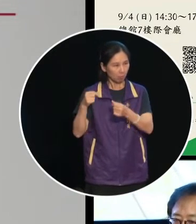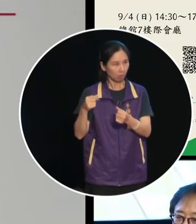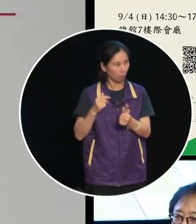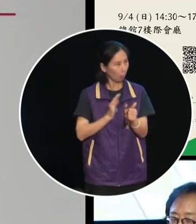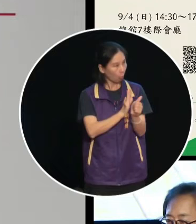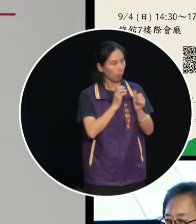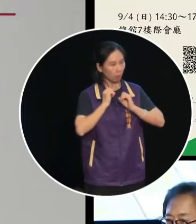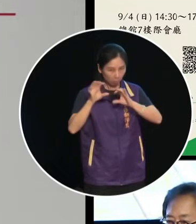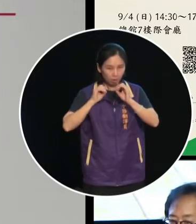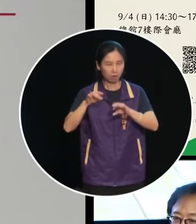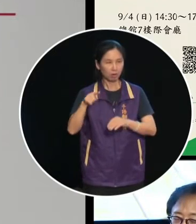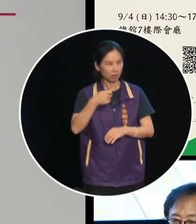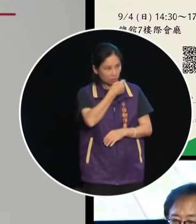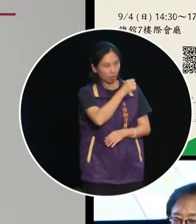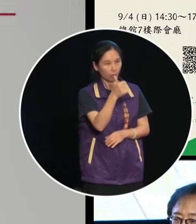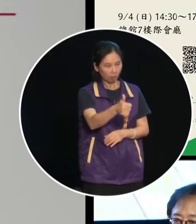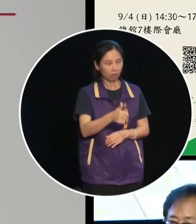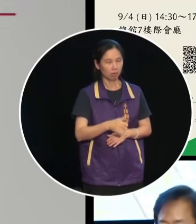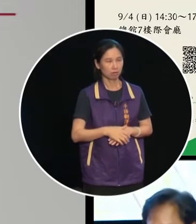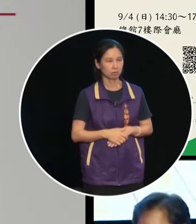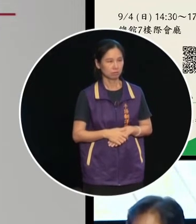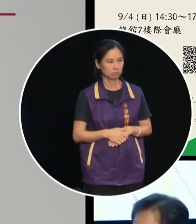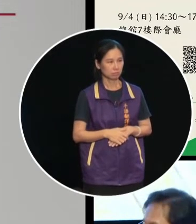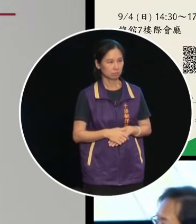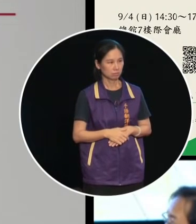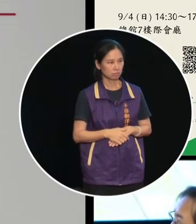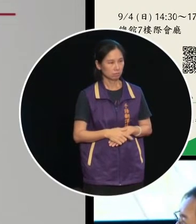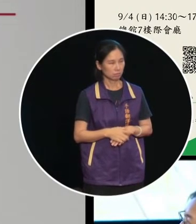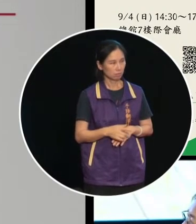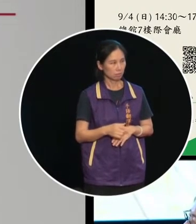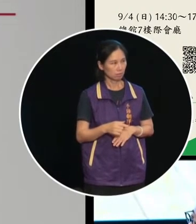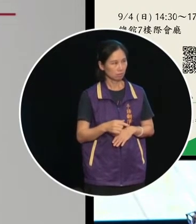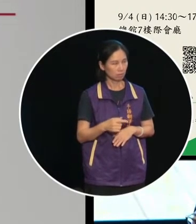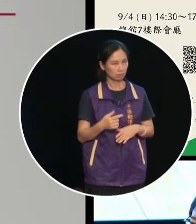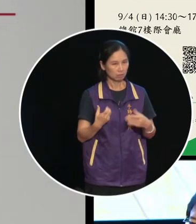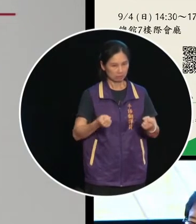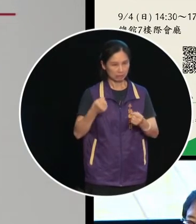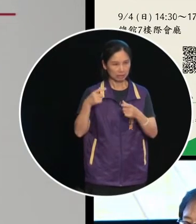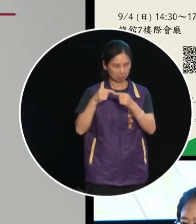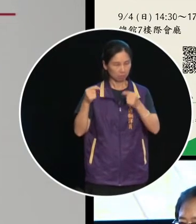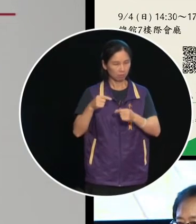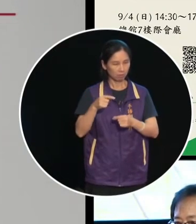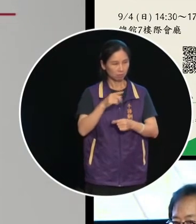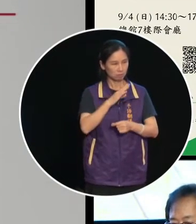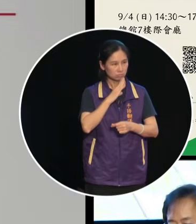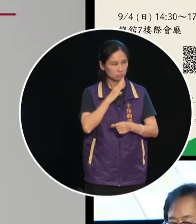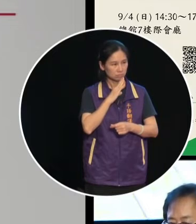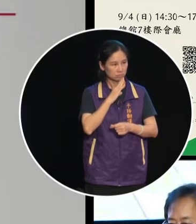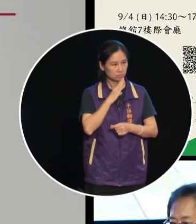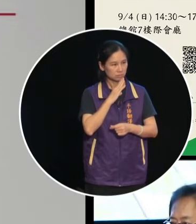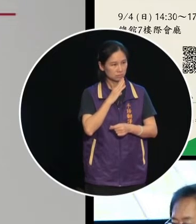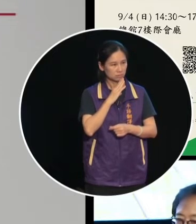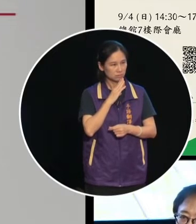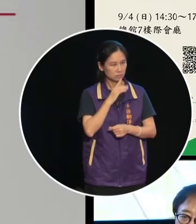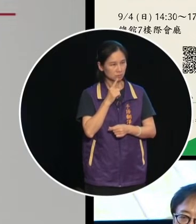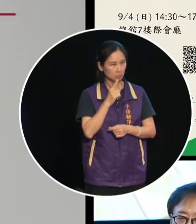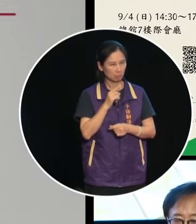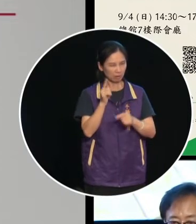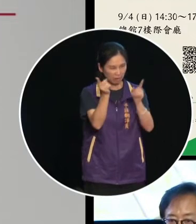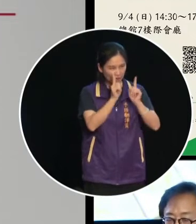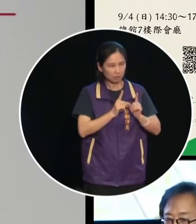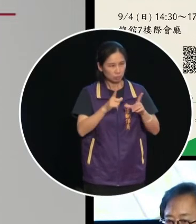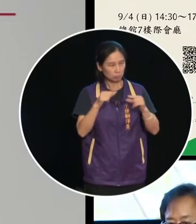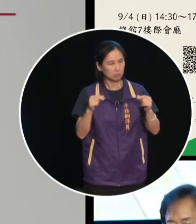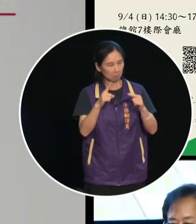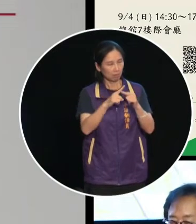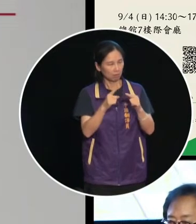湾、台日友好、台湾很重要这些言论的时候，还是在日本最有可以打动日本人的